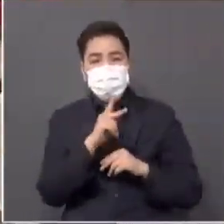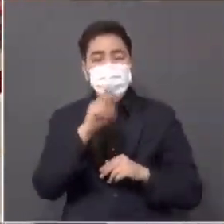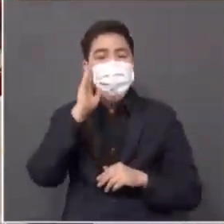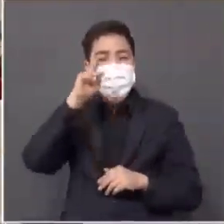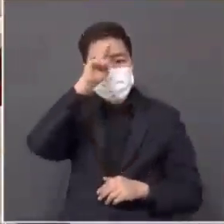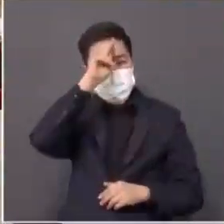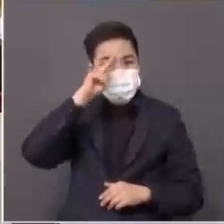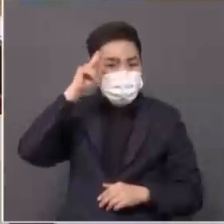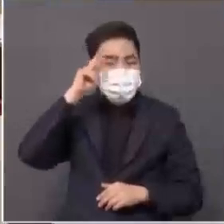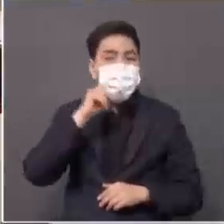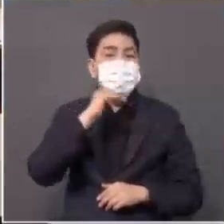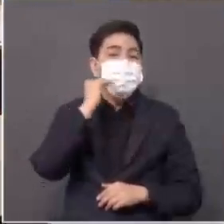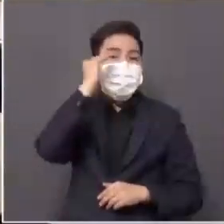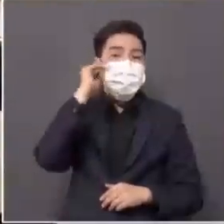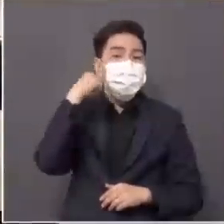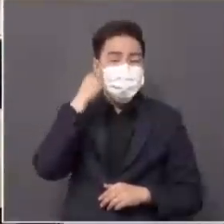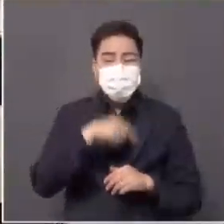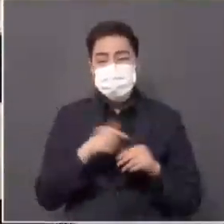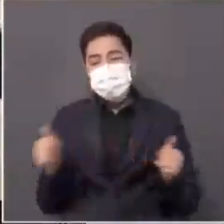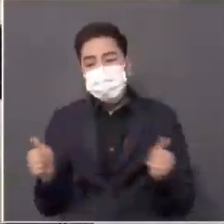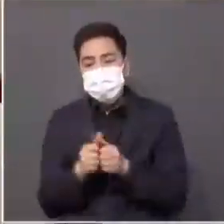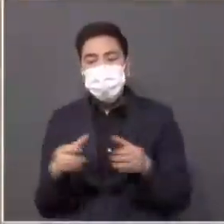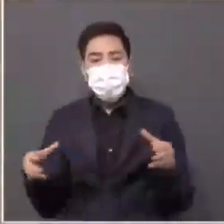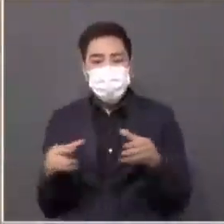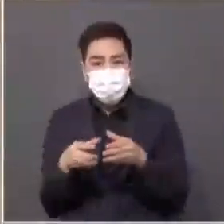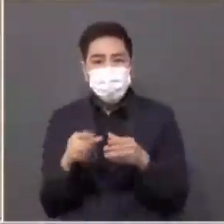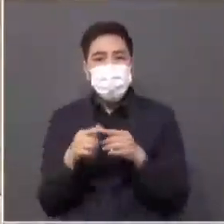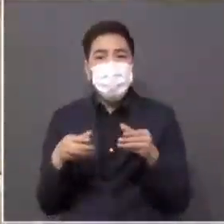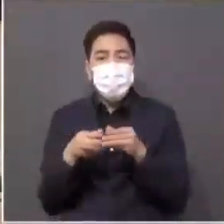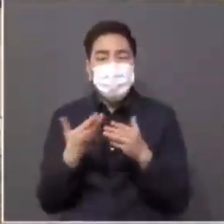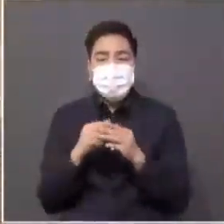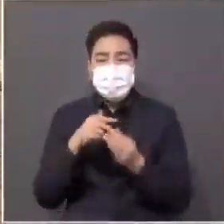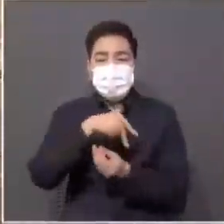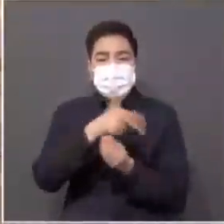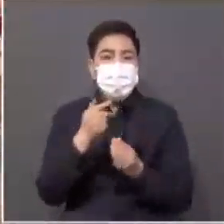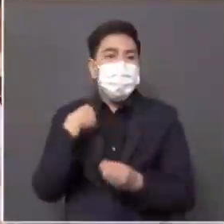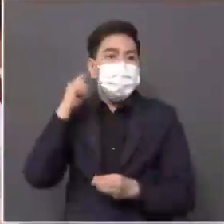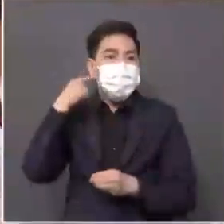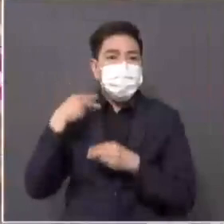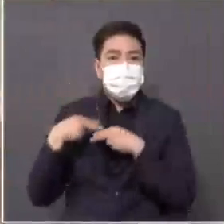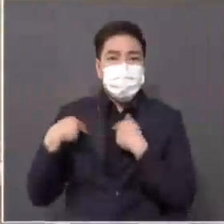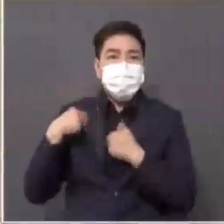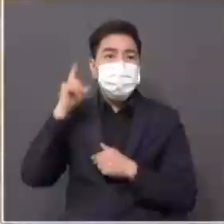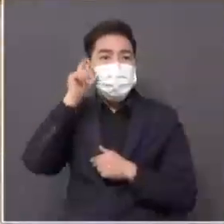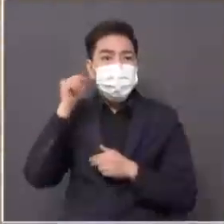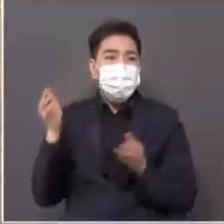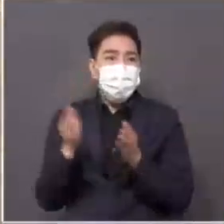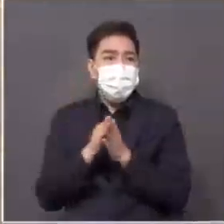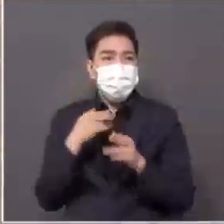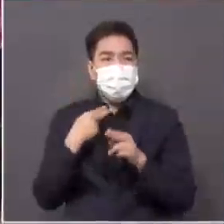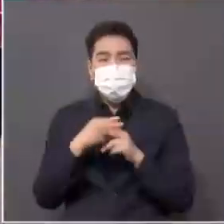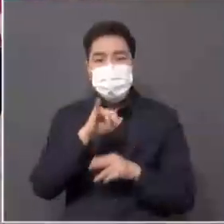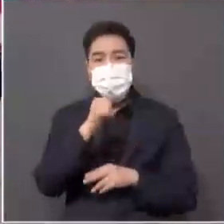ศิลปะอาชาคุณหนูนานี่แหละค่ะประธานที่ปรึกษาหัวหน้าพรรคมาพร้อมกับคุณหญิงแจ่มใสศิลปอาชาคุณ